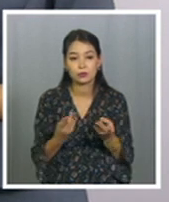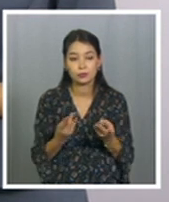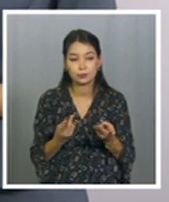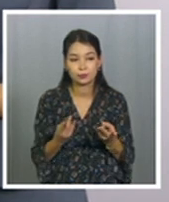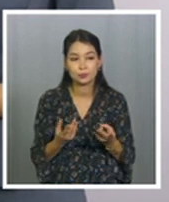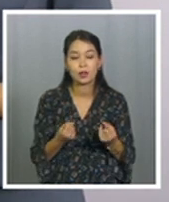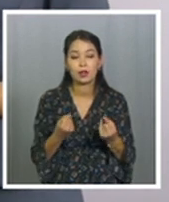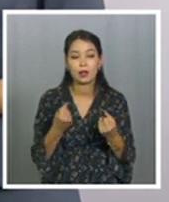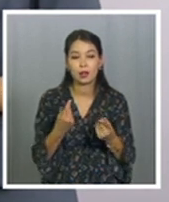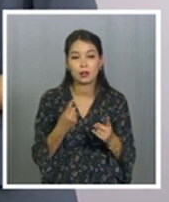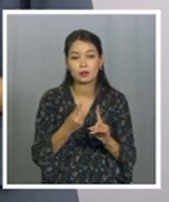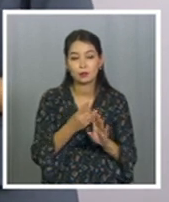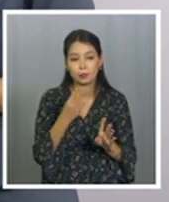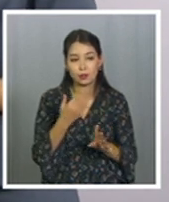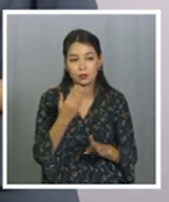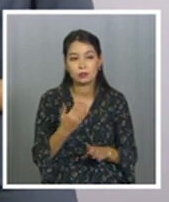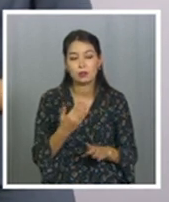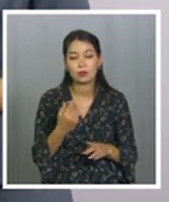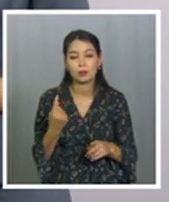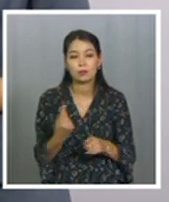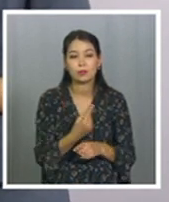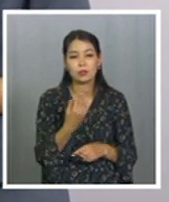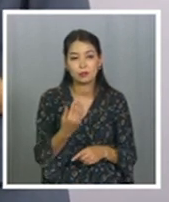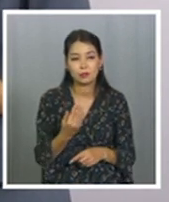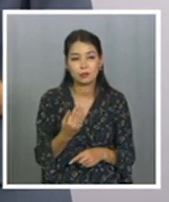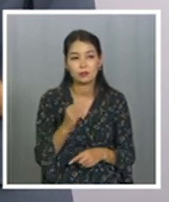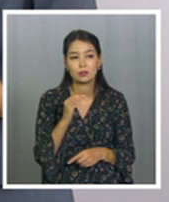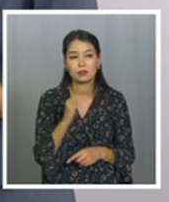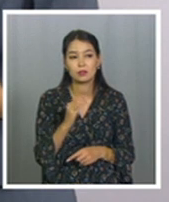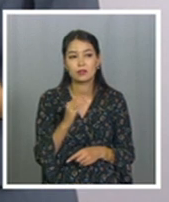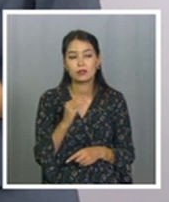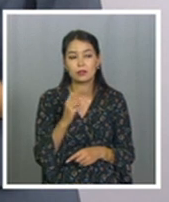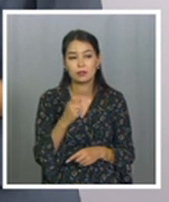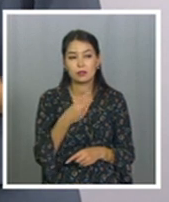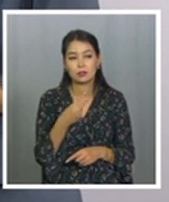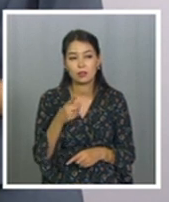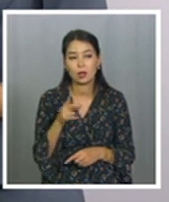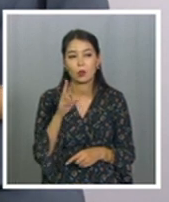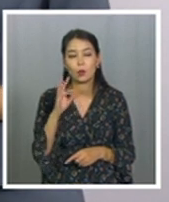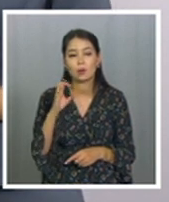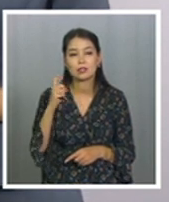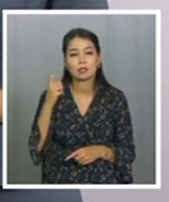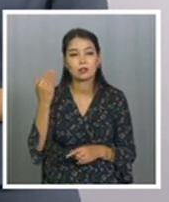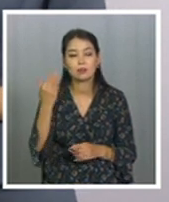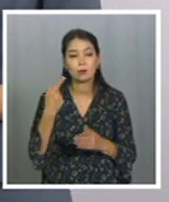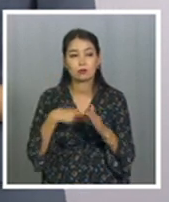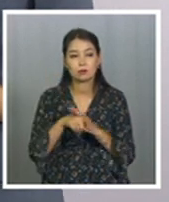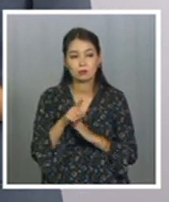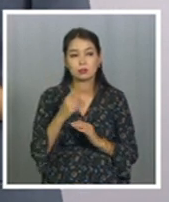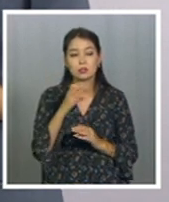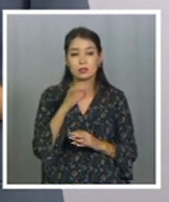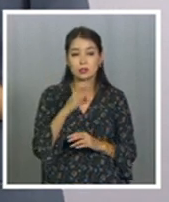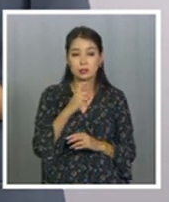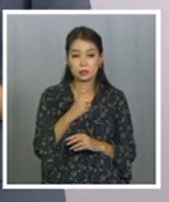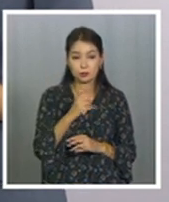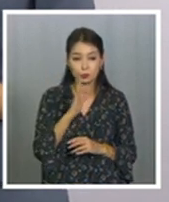Алдымен косинус x тің алғашқы функциясы үлкен fx тең синус x. Енді ауданын табу үшін f